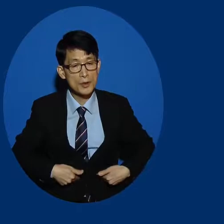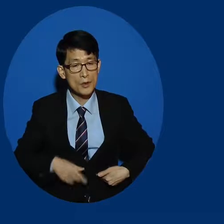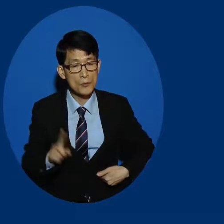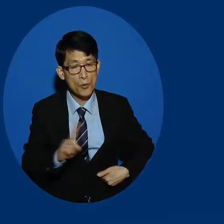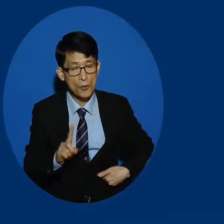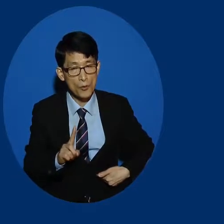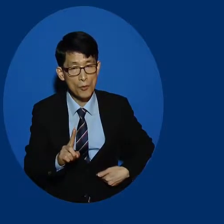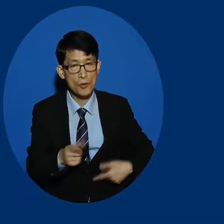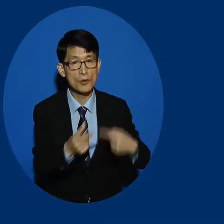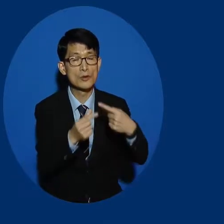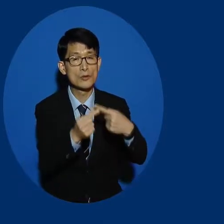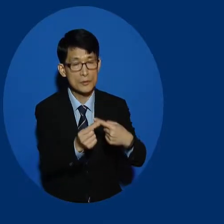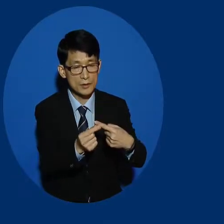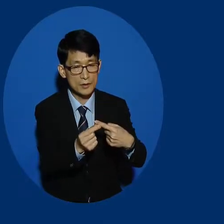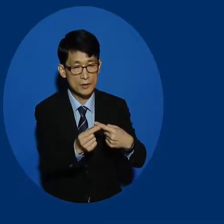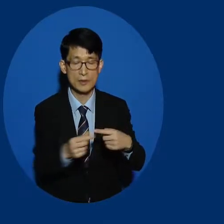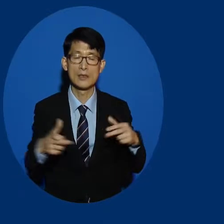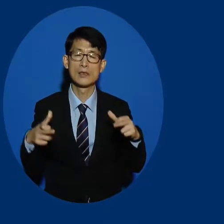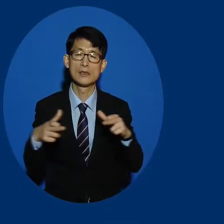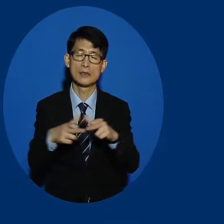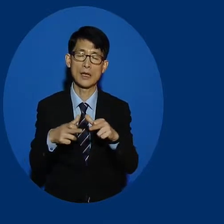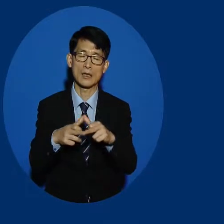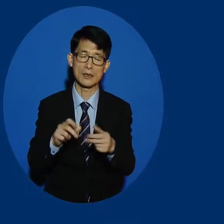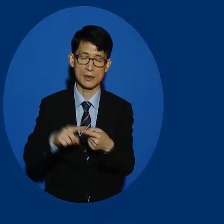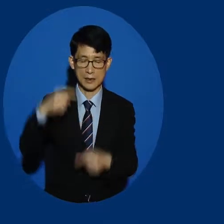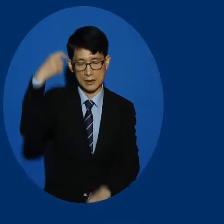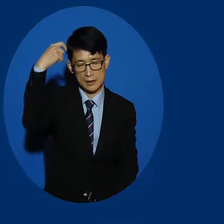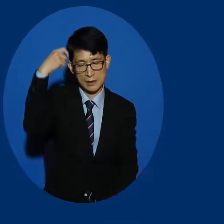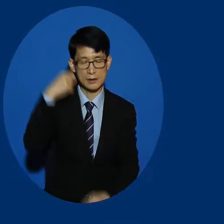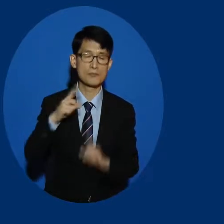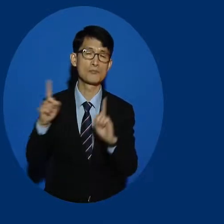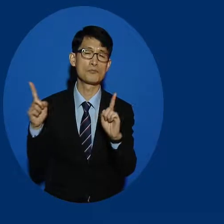1순위가 장애인에 대한 인식 개선이었어요.